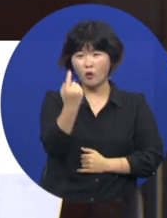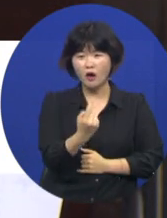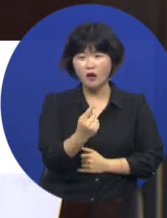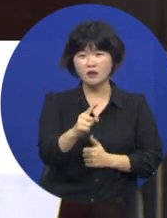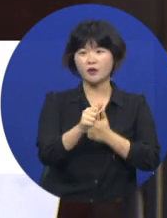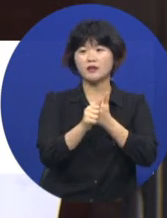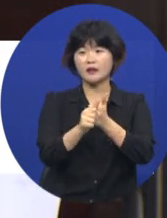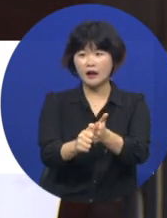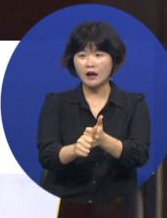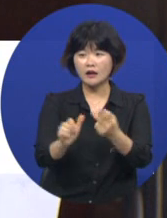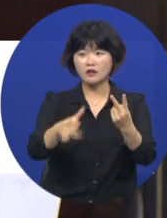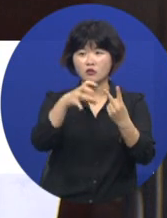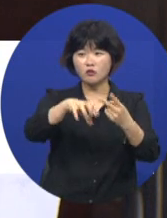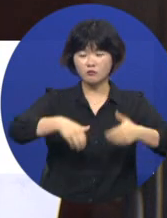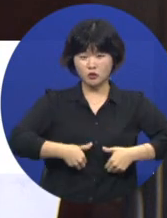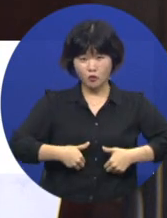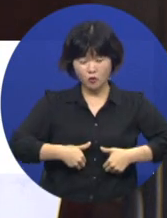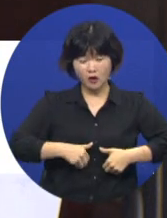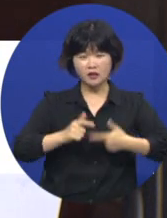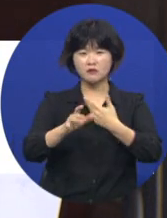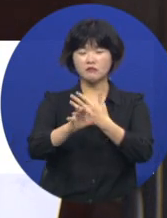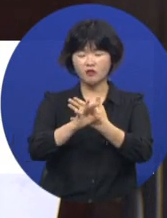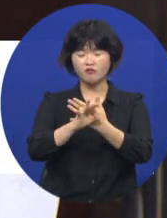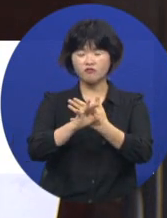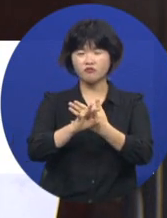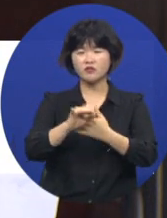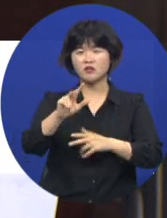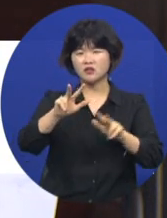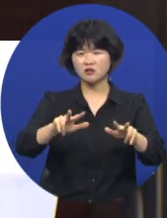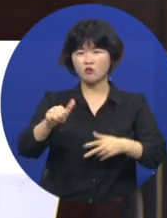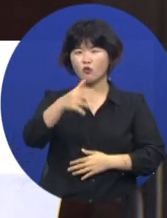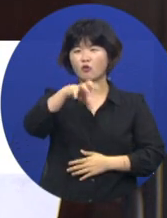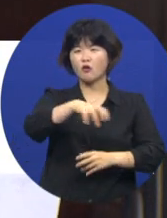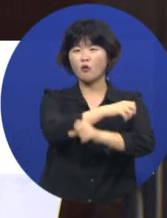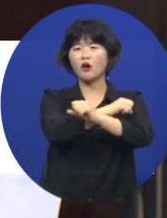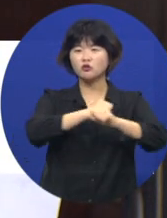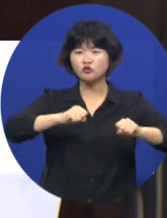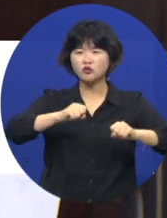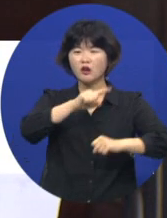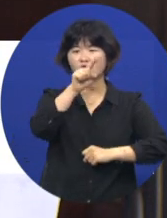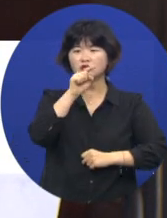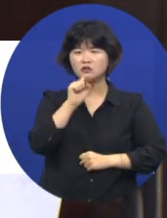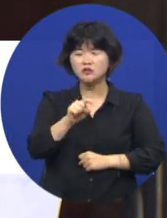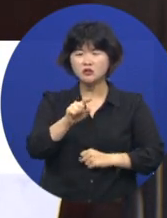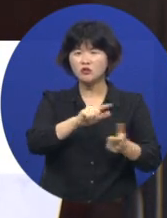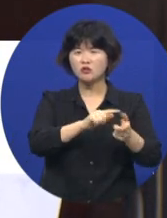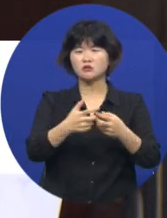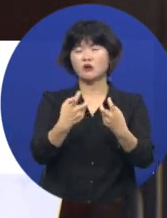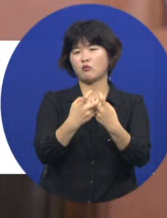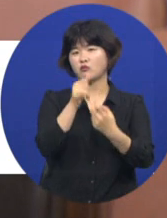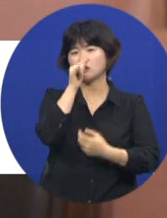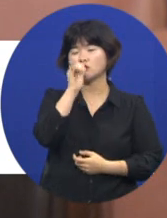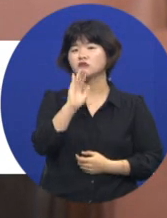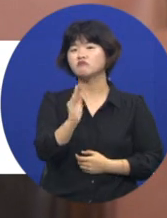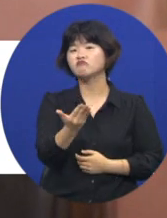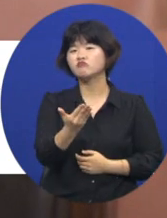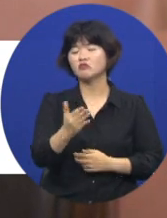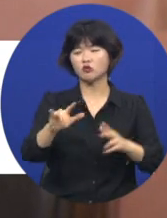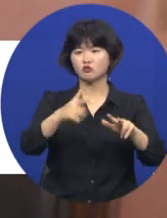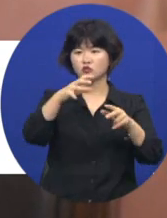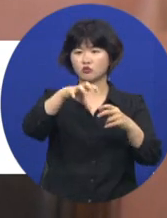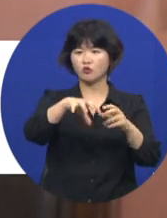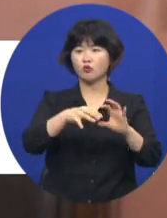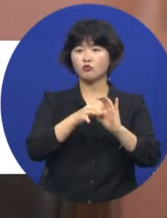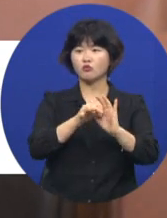그에 따라서 제2공항이 필요한지 아니면 현 공항을 확충시켜야 될 건지 이런 여러 가지 대안이 나와야 되잖아요. 국토부하고